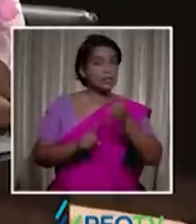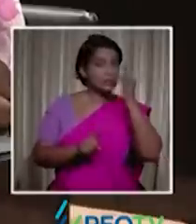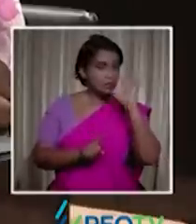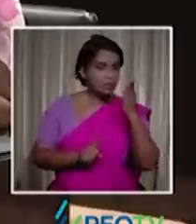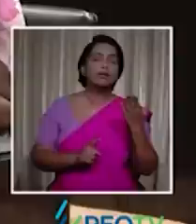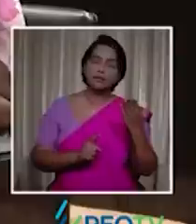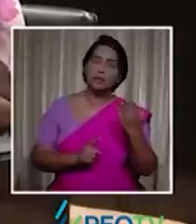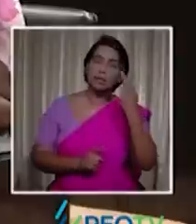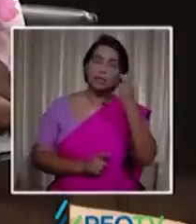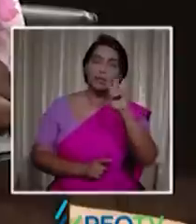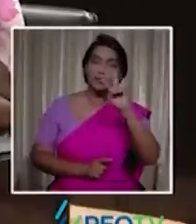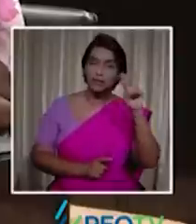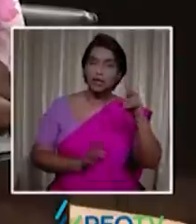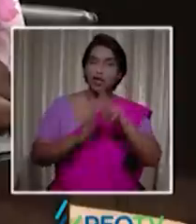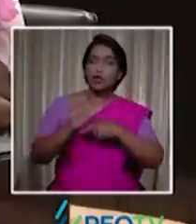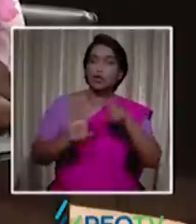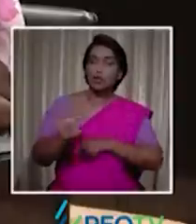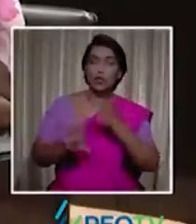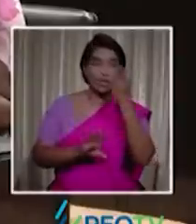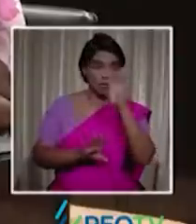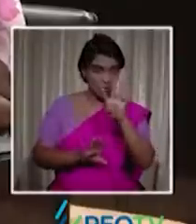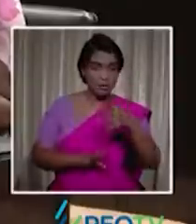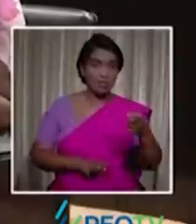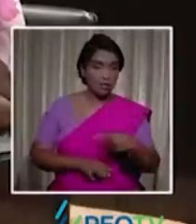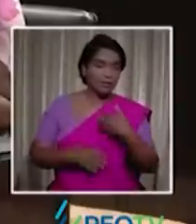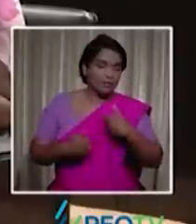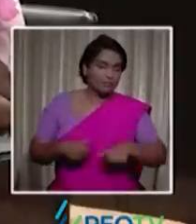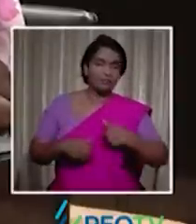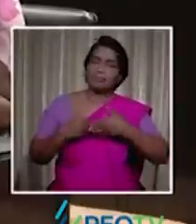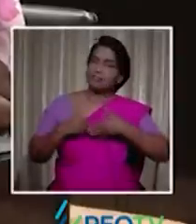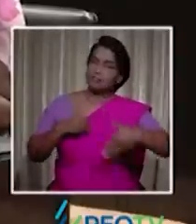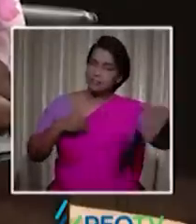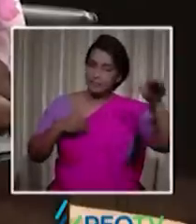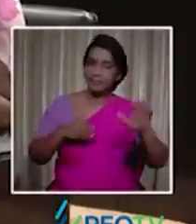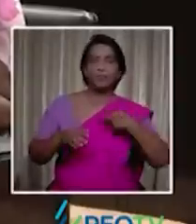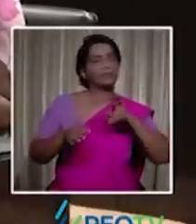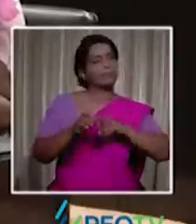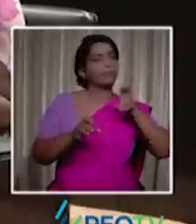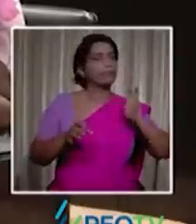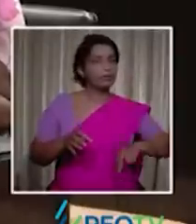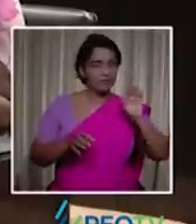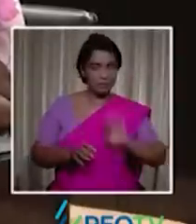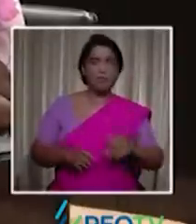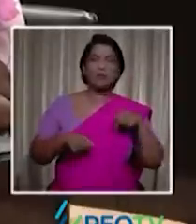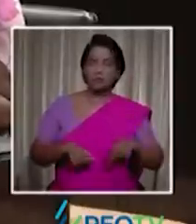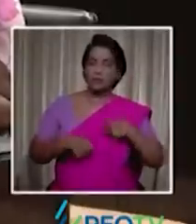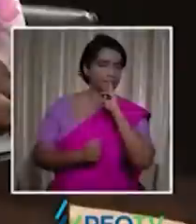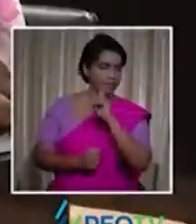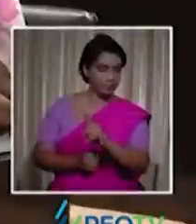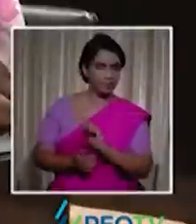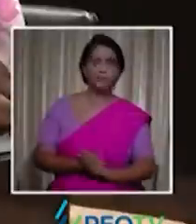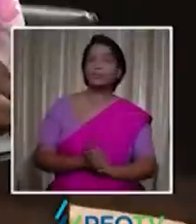ධූරයෙන් 2022 ජූලි මාස 14 වන දින සිට ක්‍රියාත්මක වන පරිදි ඉල්ලා අස්වන බව මෙයින් දැනුම්